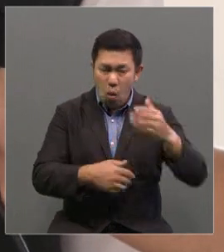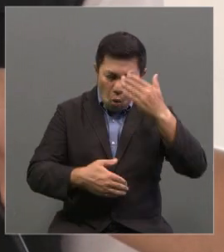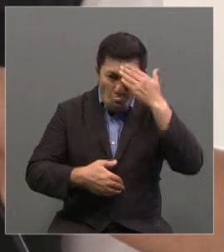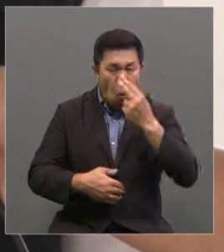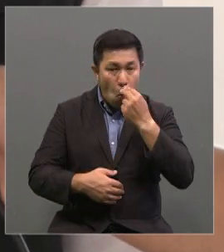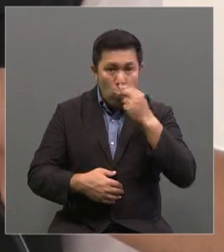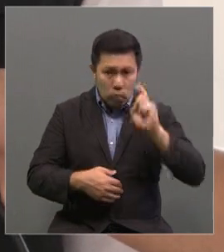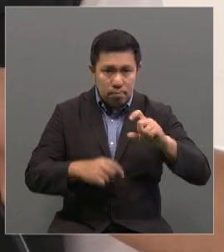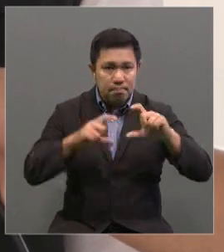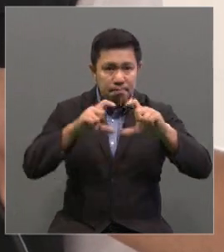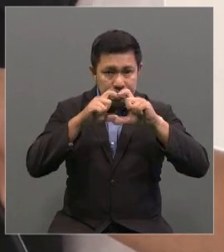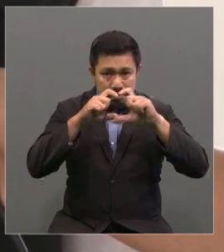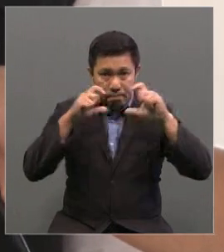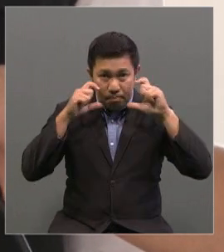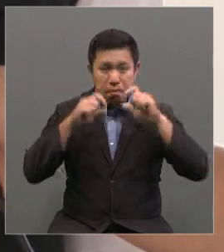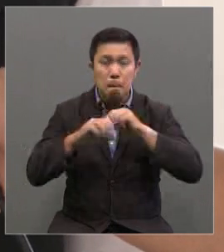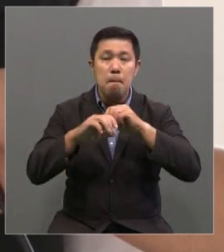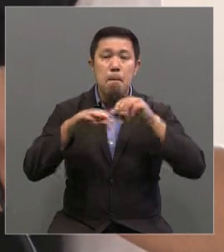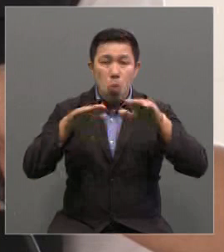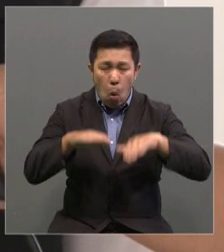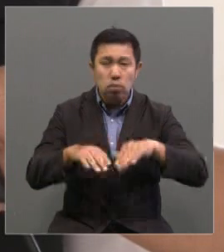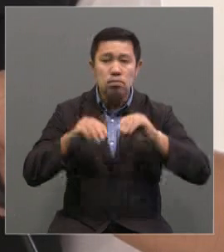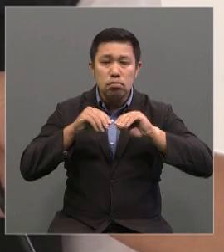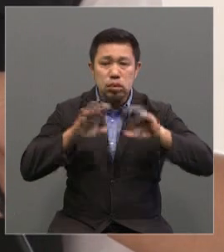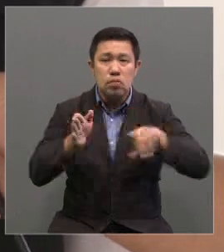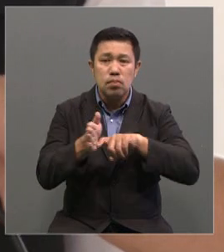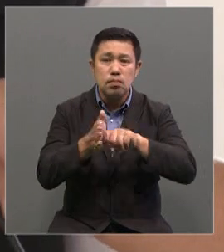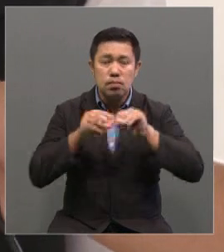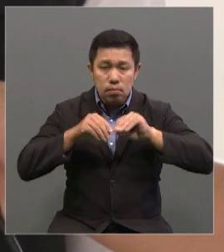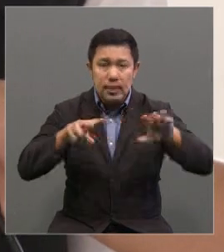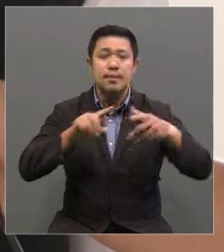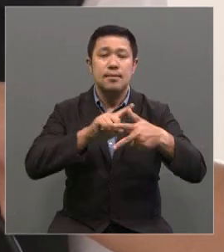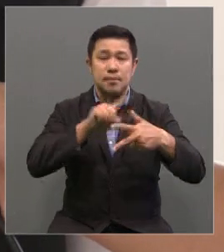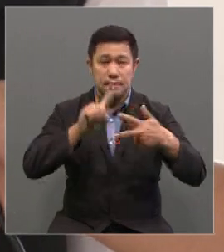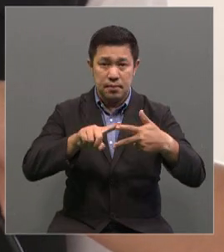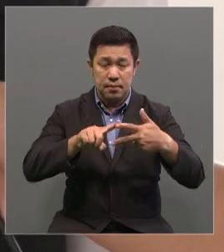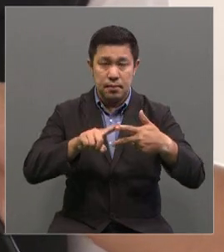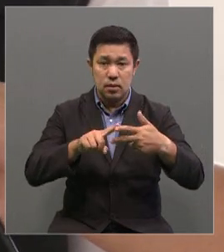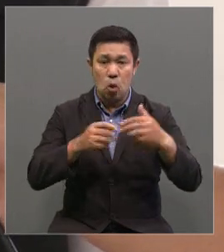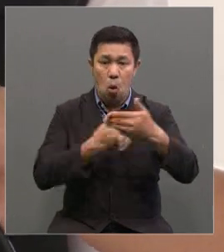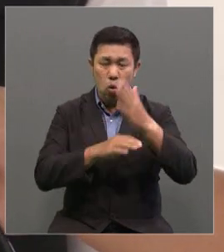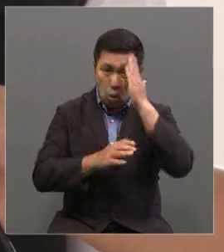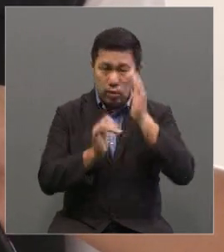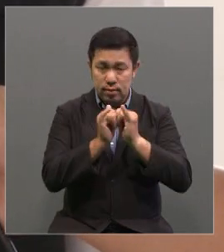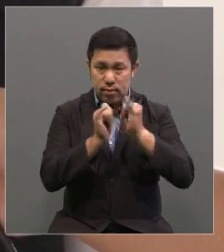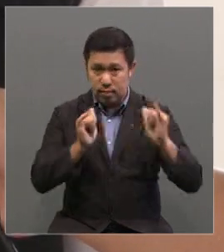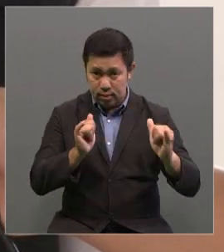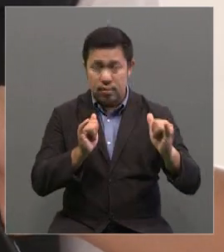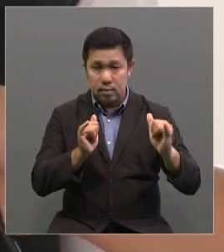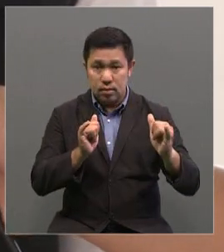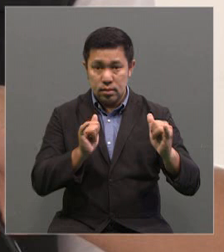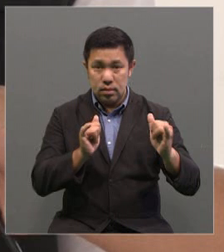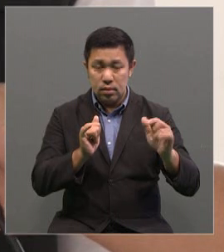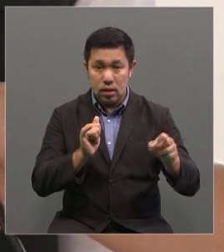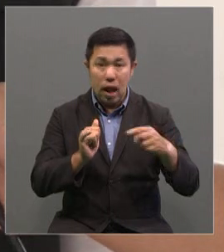ควรจะต้องใส่แมสเพื่อลดเขาเรียกว่ารถจำนวนเชื้อที่แพร่ออกไปให้ผู้อื่นนะครับ 2ให้มีการแยกห้องนอนกันนะครับเช่นกลุ่ม